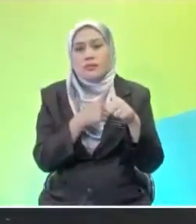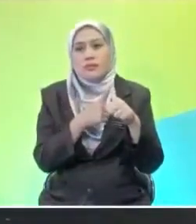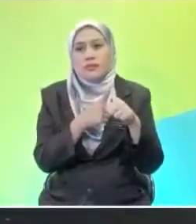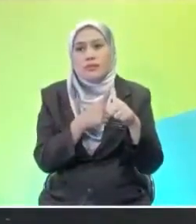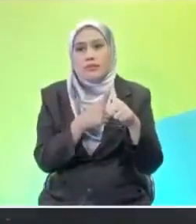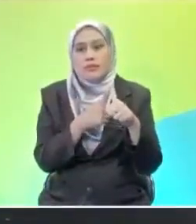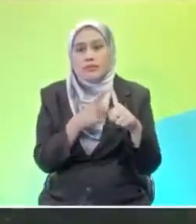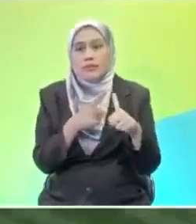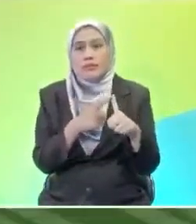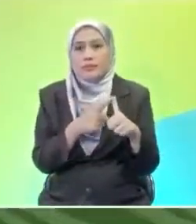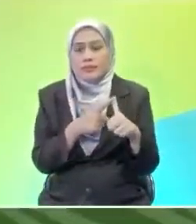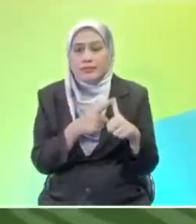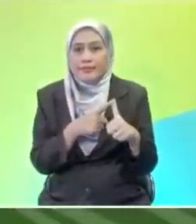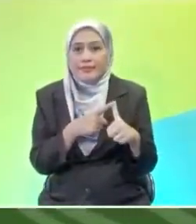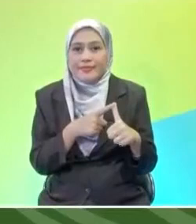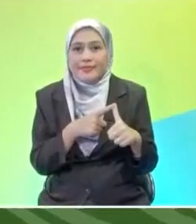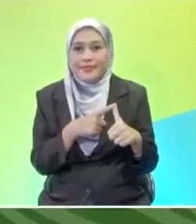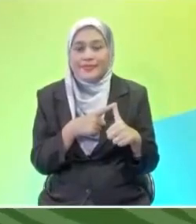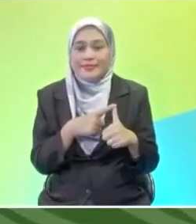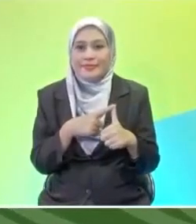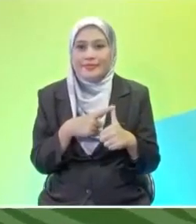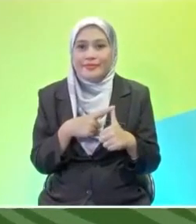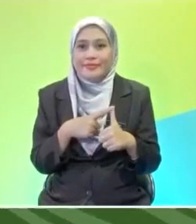nak jawab? Amna. Silakan Amna.